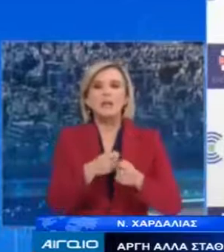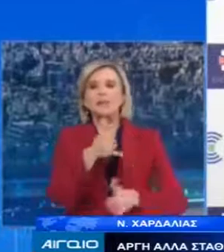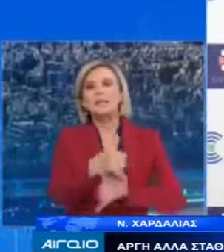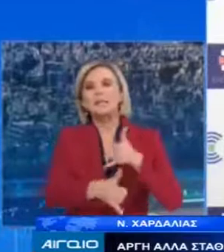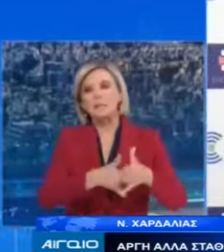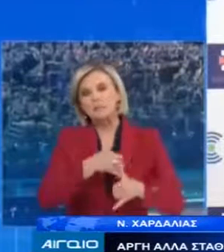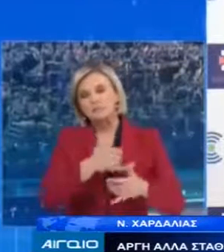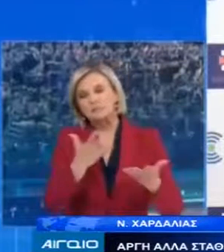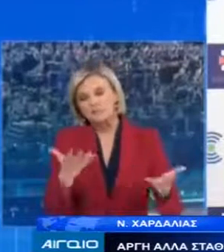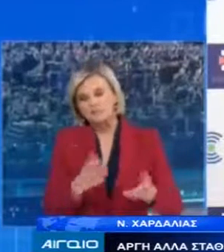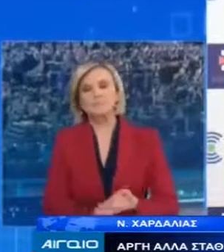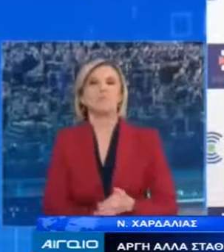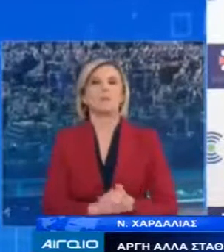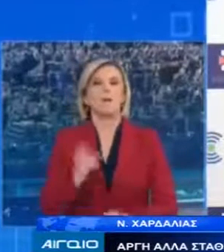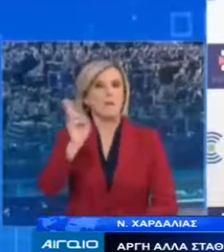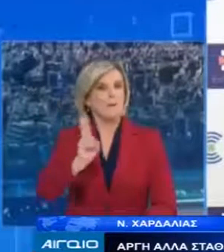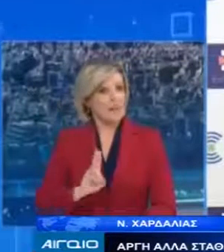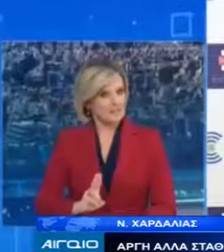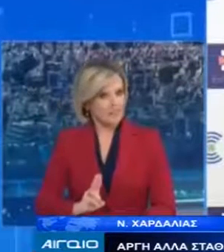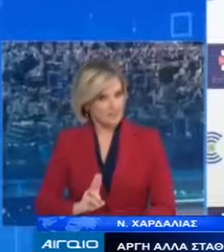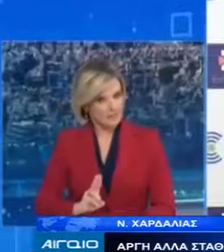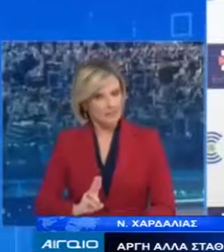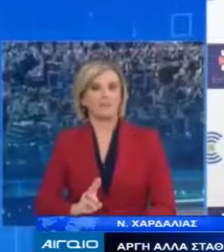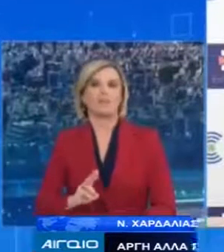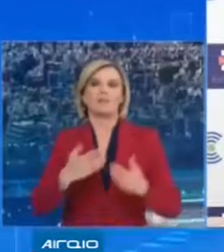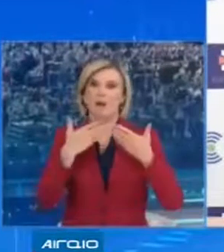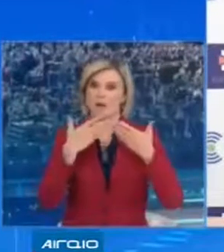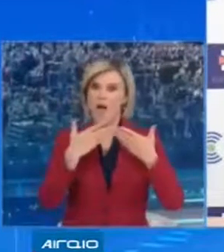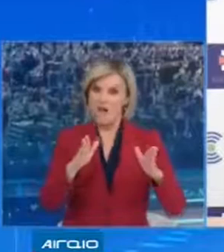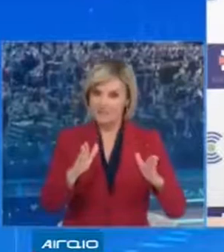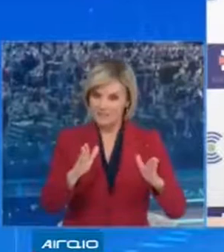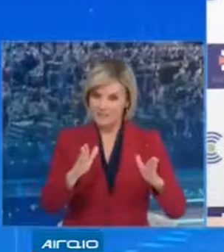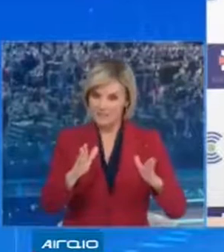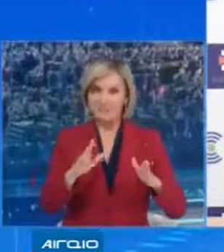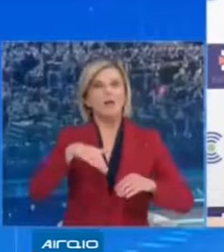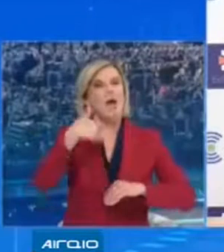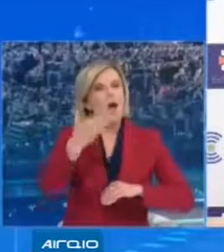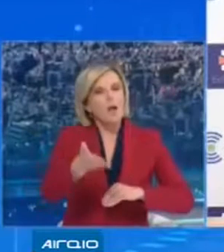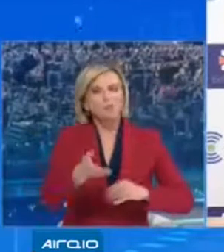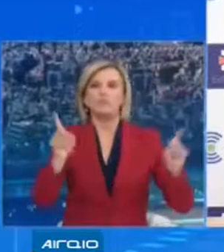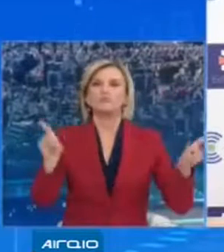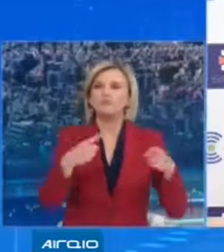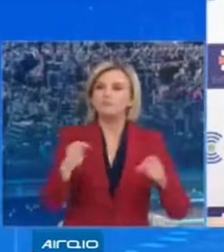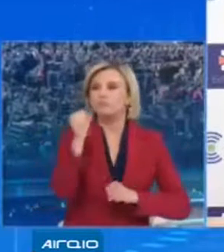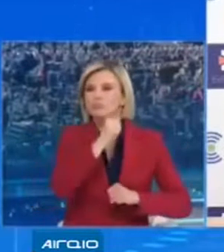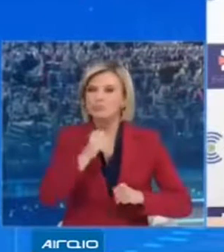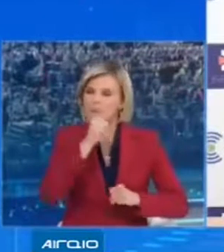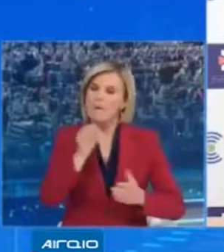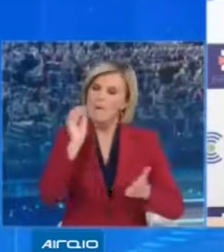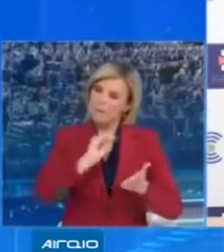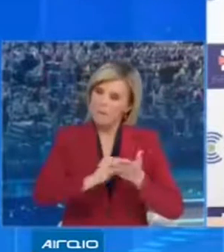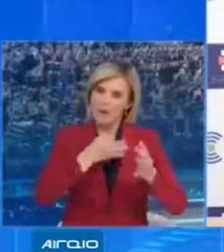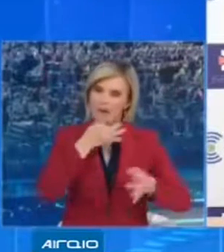ότι την Παρασκευή 28 Μαΐου επανακοινούν τα ζωντανά θεάματα και ακροάματα σε υπαίθριους χώρους, ενώ θα ακολουθήσουν οι ανακοινώσεις μας